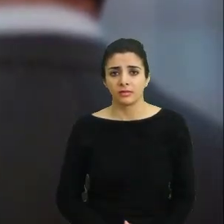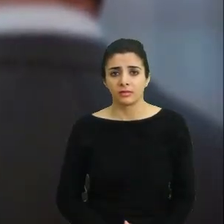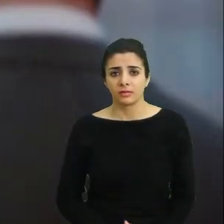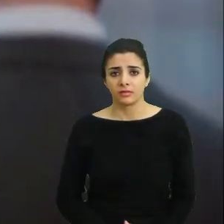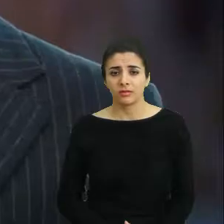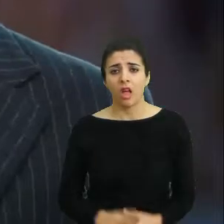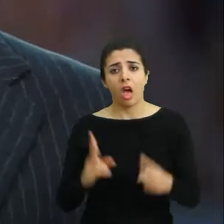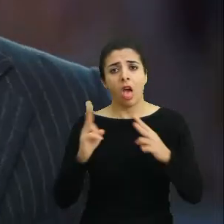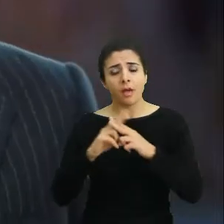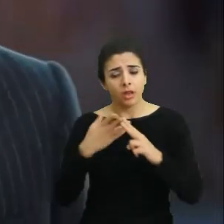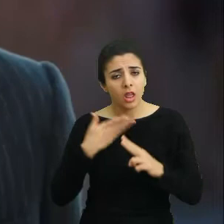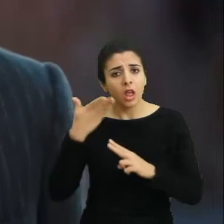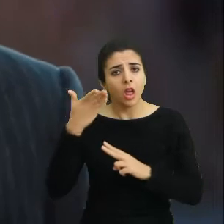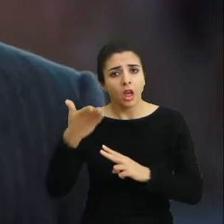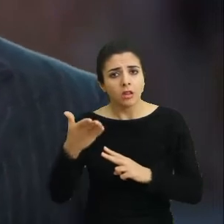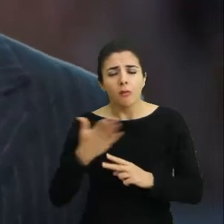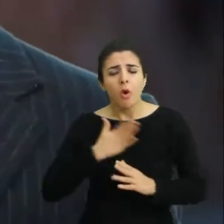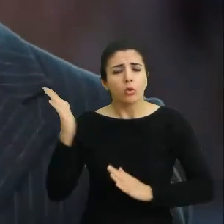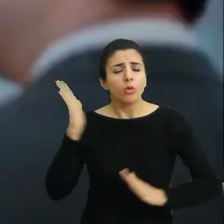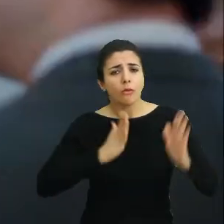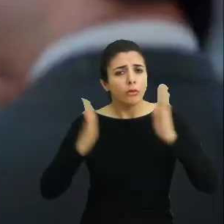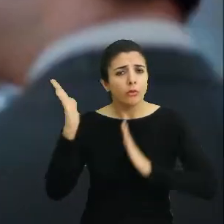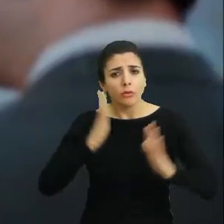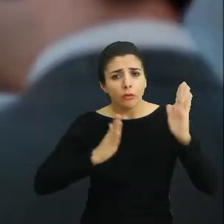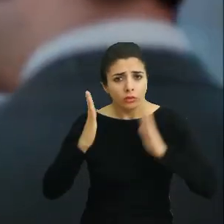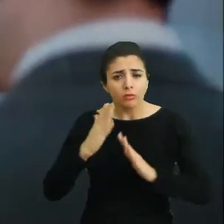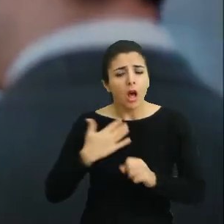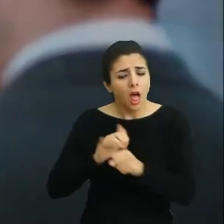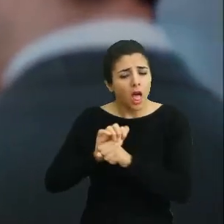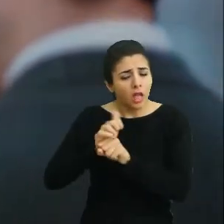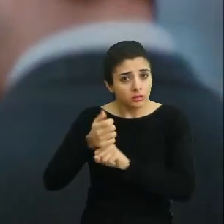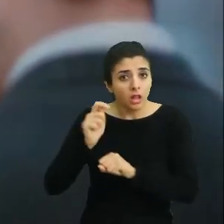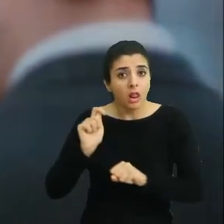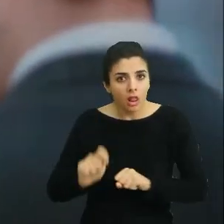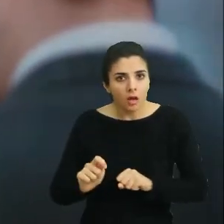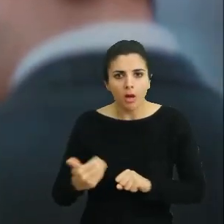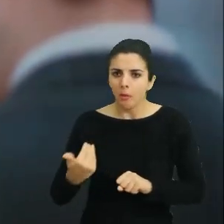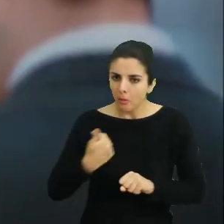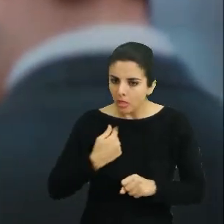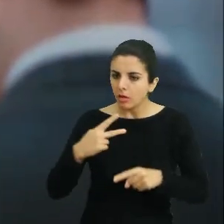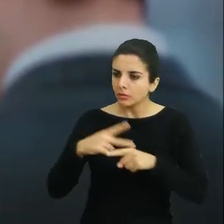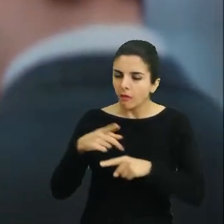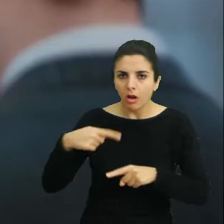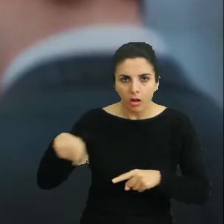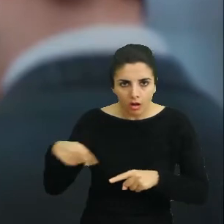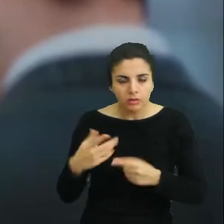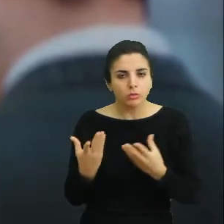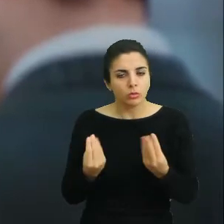Hep niyet aldılar. O kadar dövdüler. İşkence yaptılar. Hem bana hem Zafer.